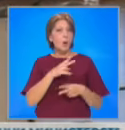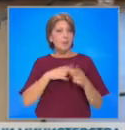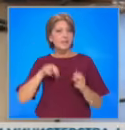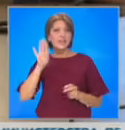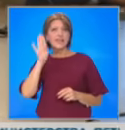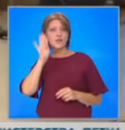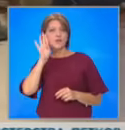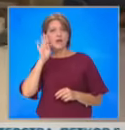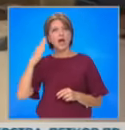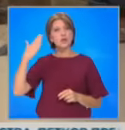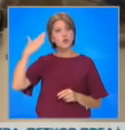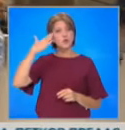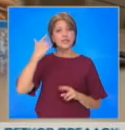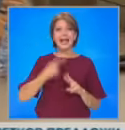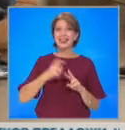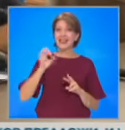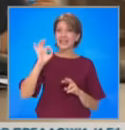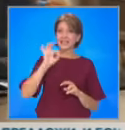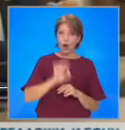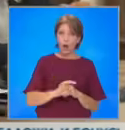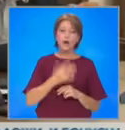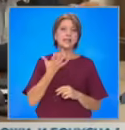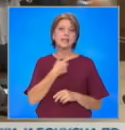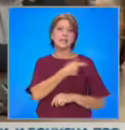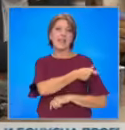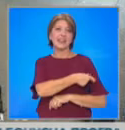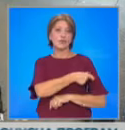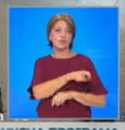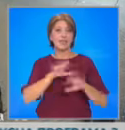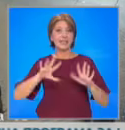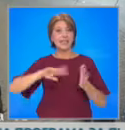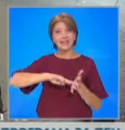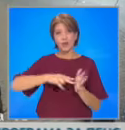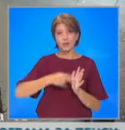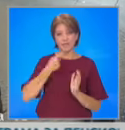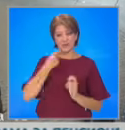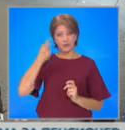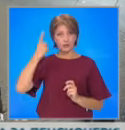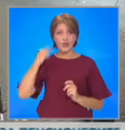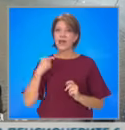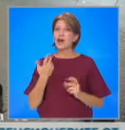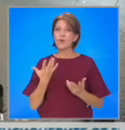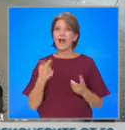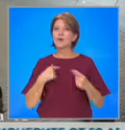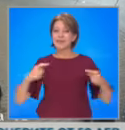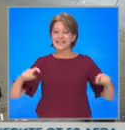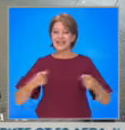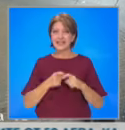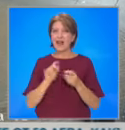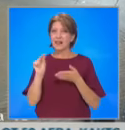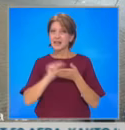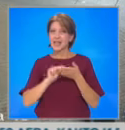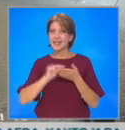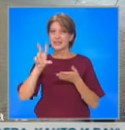Комисията изслуша и служителите на НСО, които са били дежурни на 10 юли миналата година, от когато са скандалните записи зад колоните